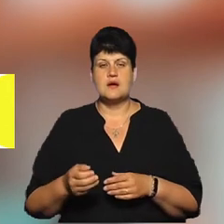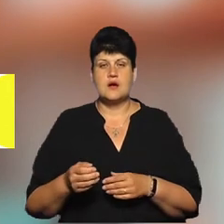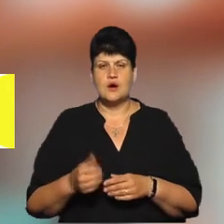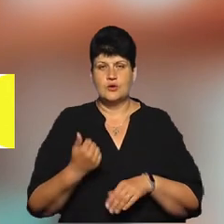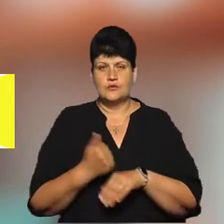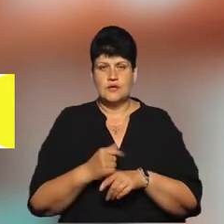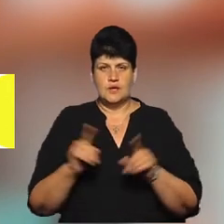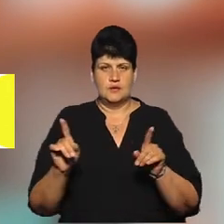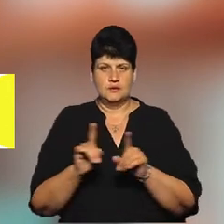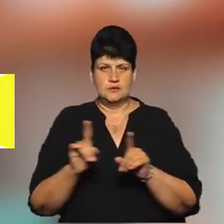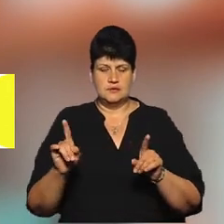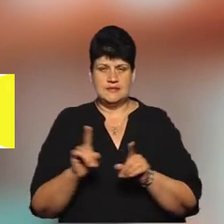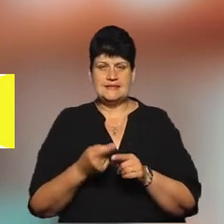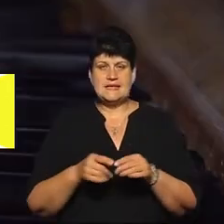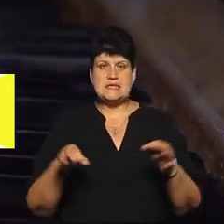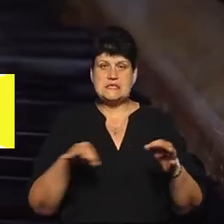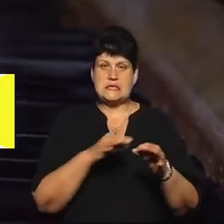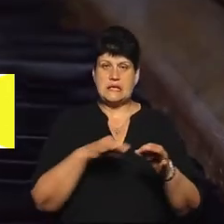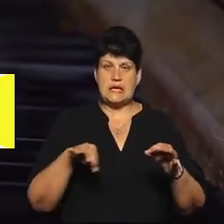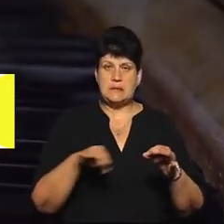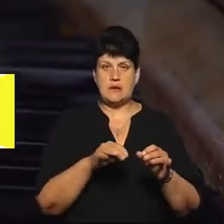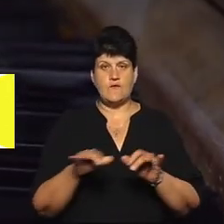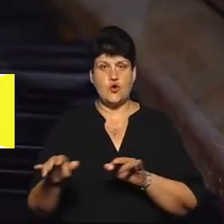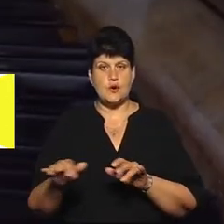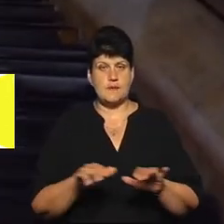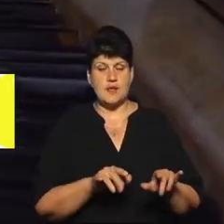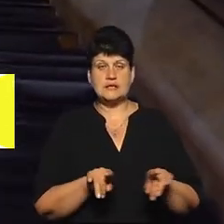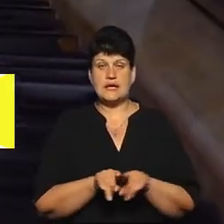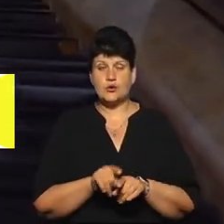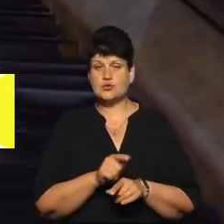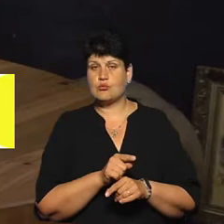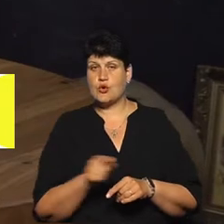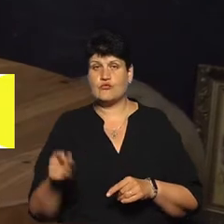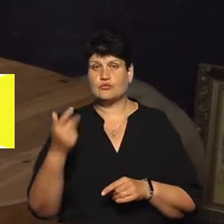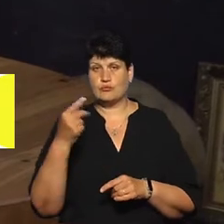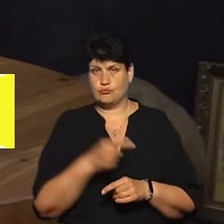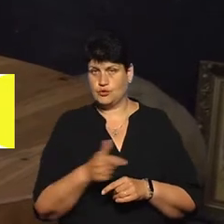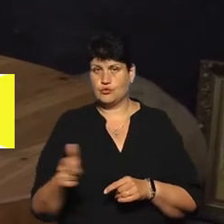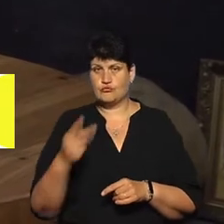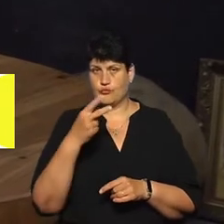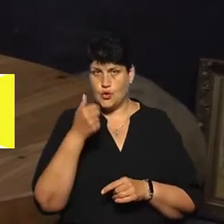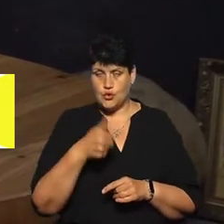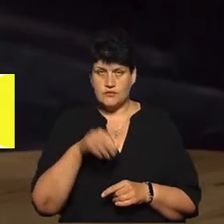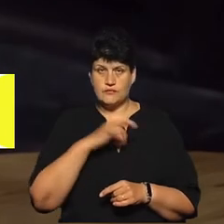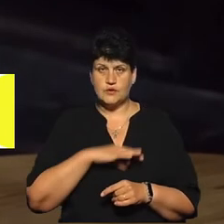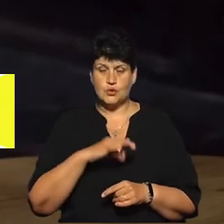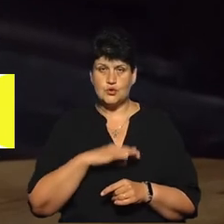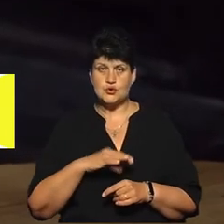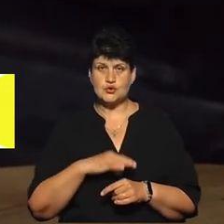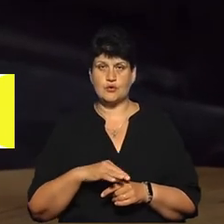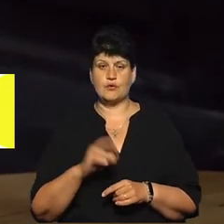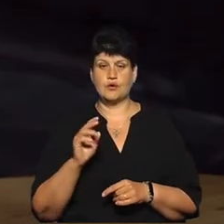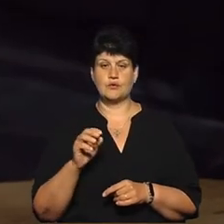інструменти, на яких грає дівчина, це скрипка та фортепіано. Також упродовж 2 років співачка використовує гавайський інструмент